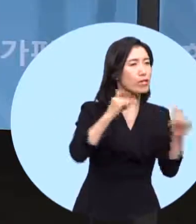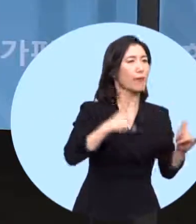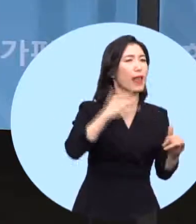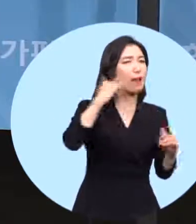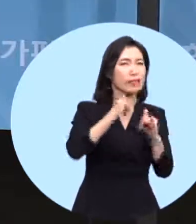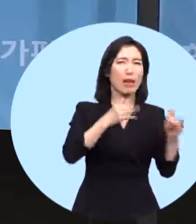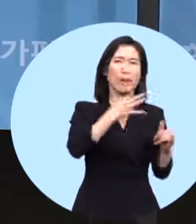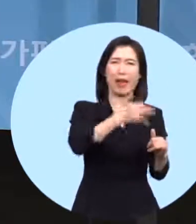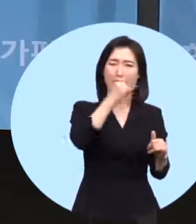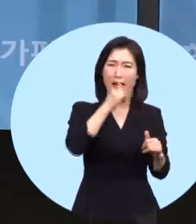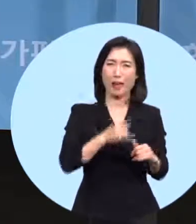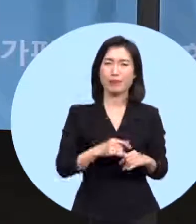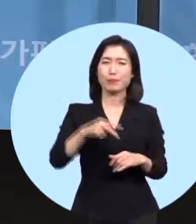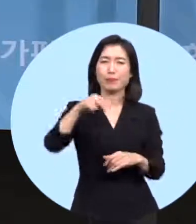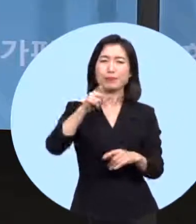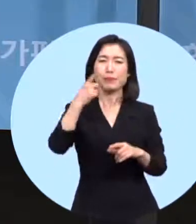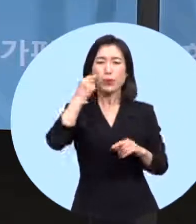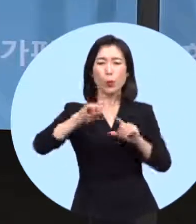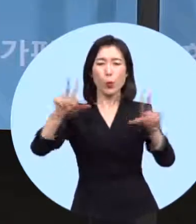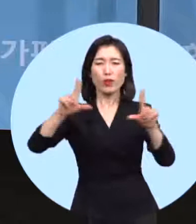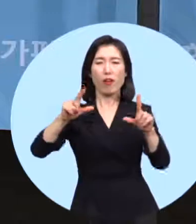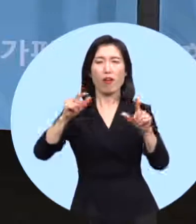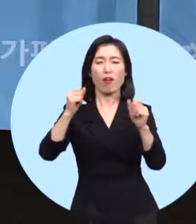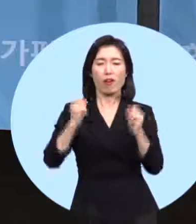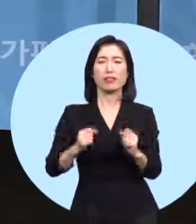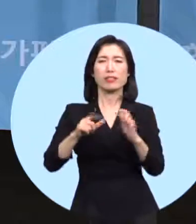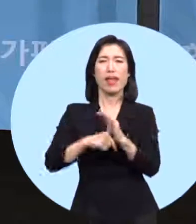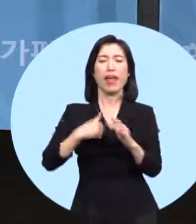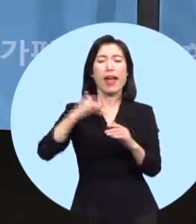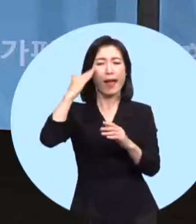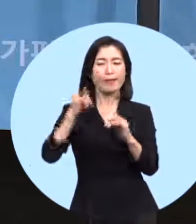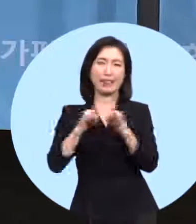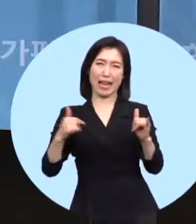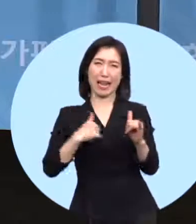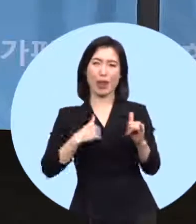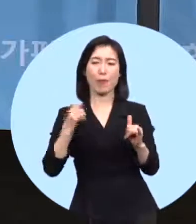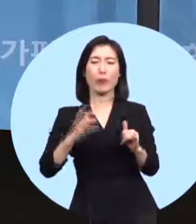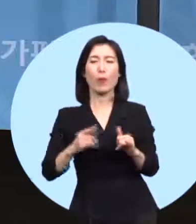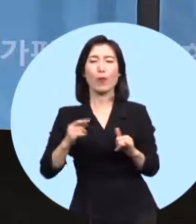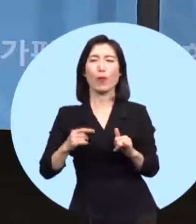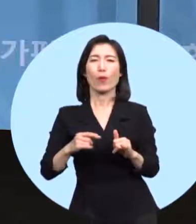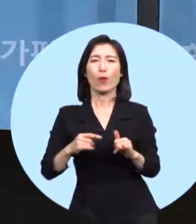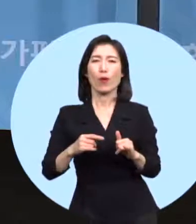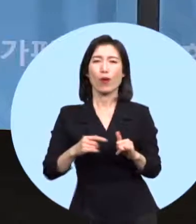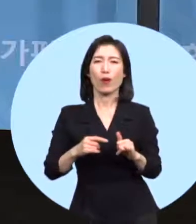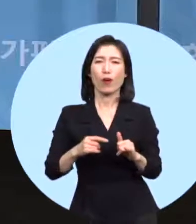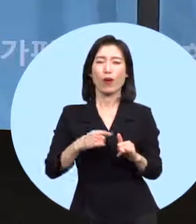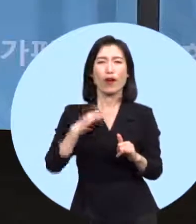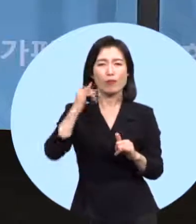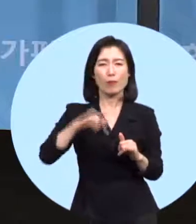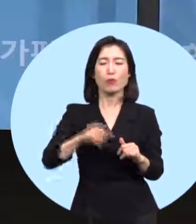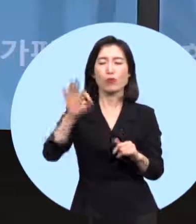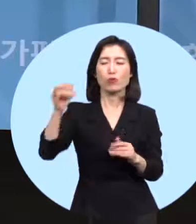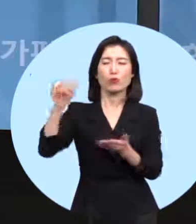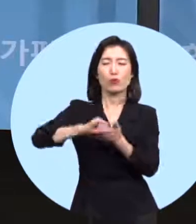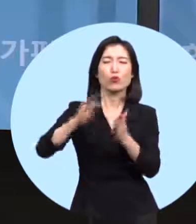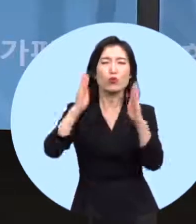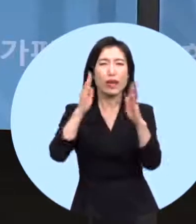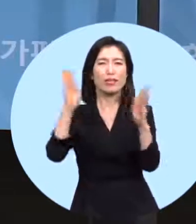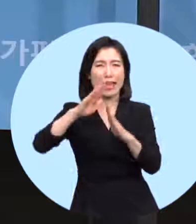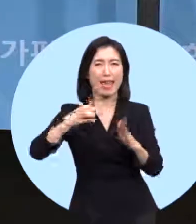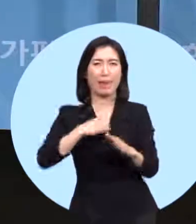사는 외국의 여성으로서 유학생으로서 내세웠습니다. 제가 아이를 기를 때는 엄마라는 정체성이 더 먼저 오고 더